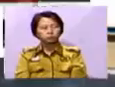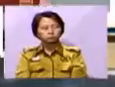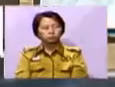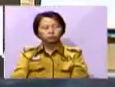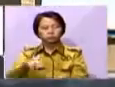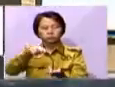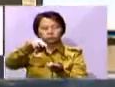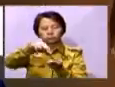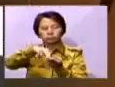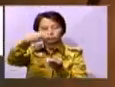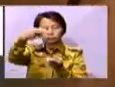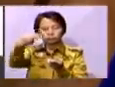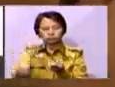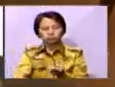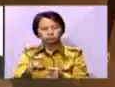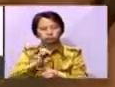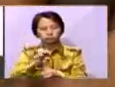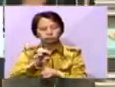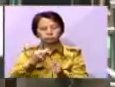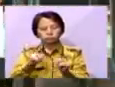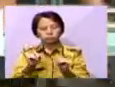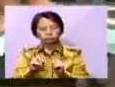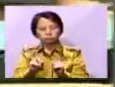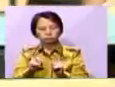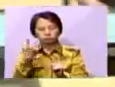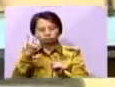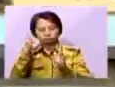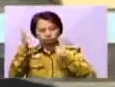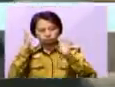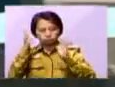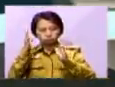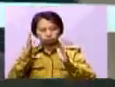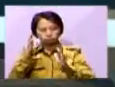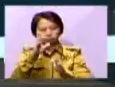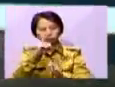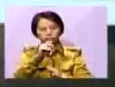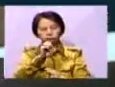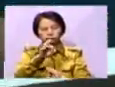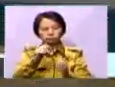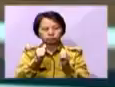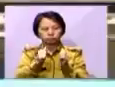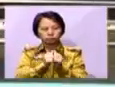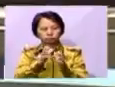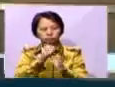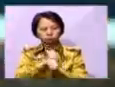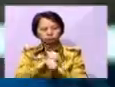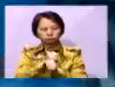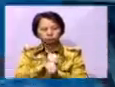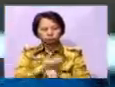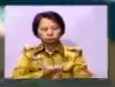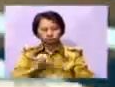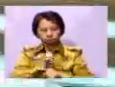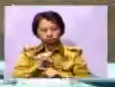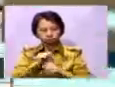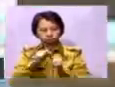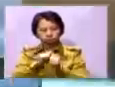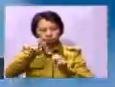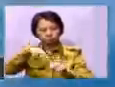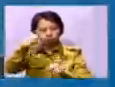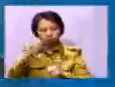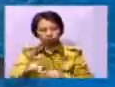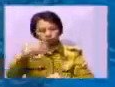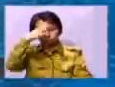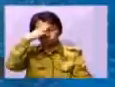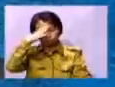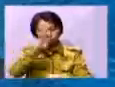Acara terjun terus menjadi lubuk emas apabila gandingan negara Wendy Ang Yan Yi, Nur Dabita Sabri menyumbang emas ke-9 di Pusat Akuatik Nasional